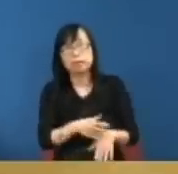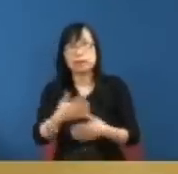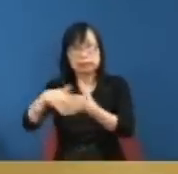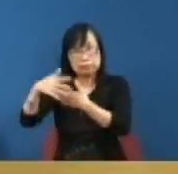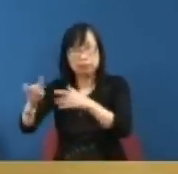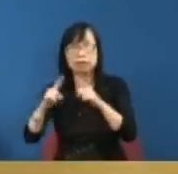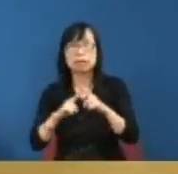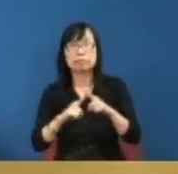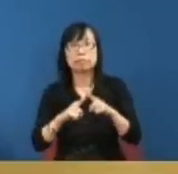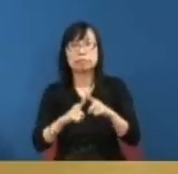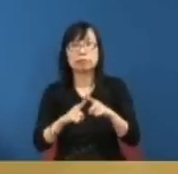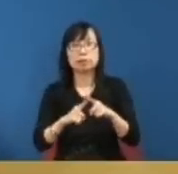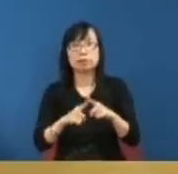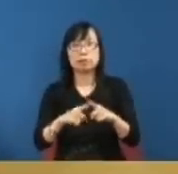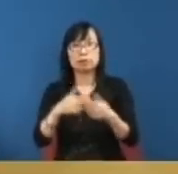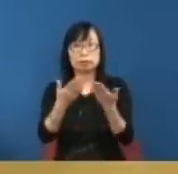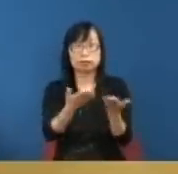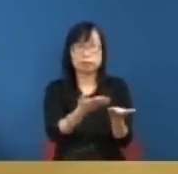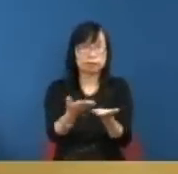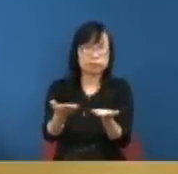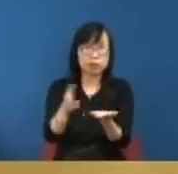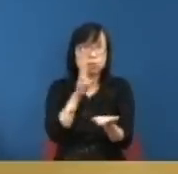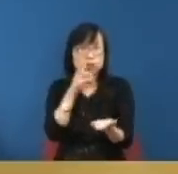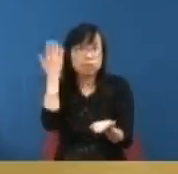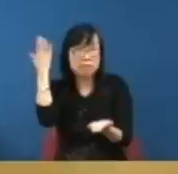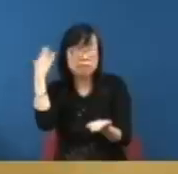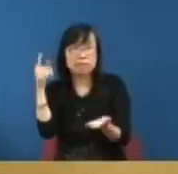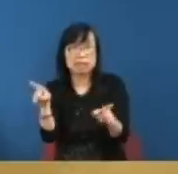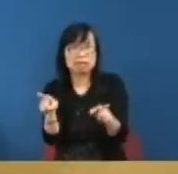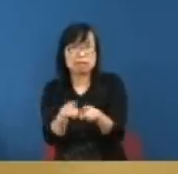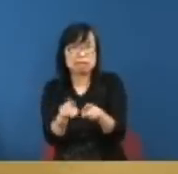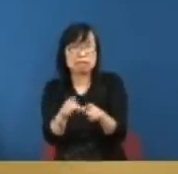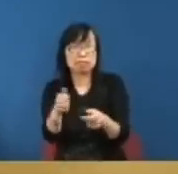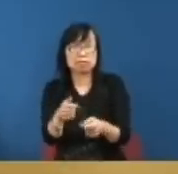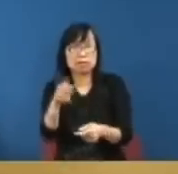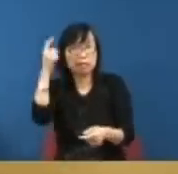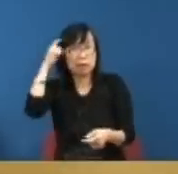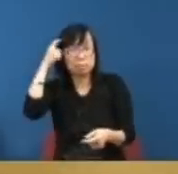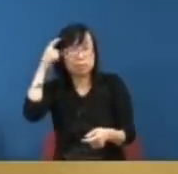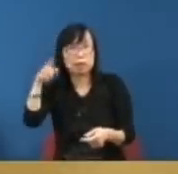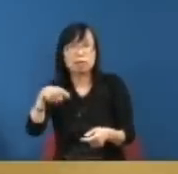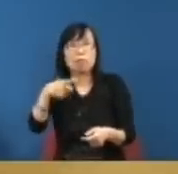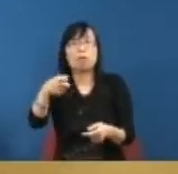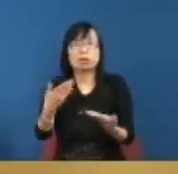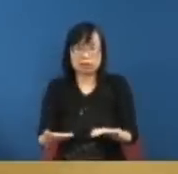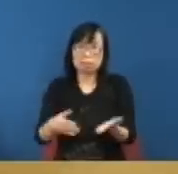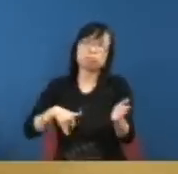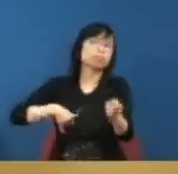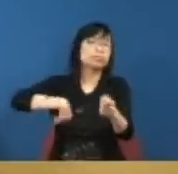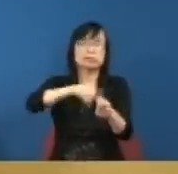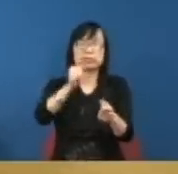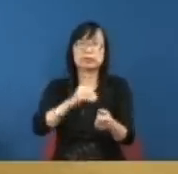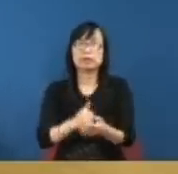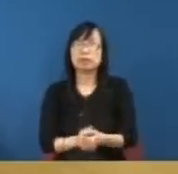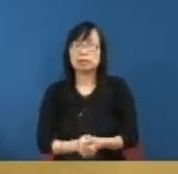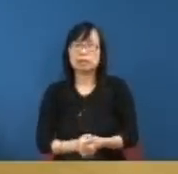的人在同好像以前那樣同你一起秉持的觀念，他秉持的時候你踢他的啰柚。所以其